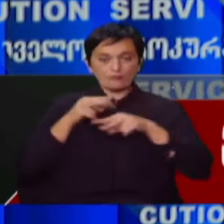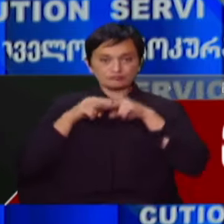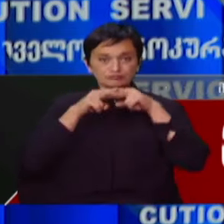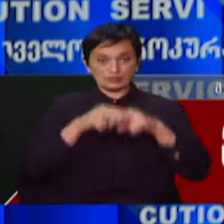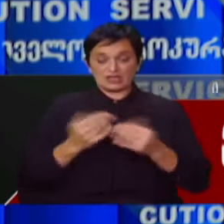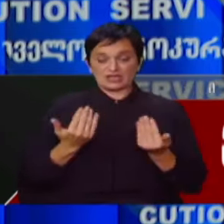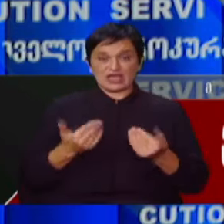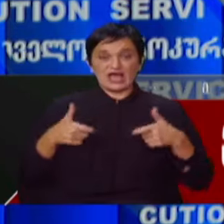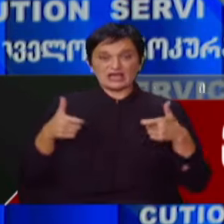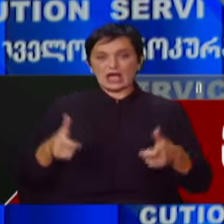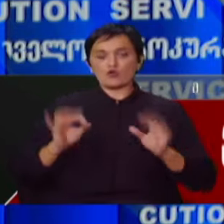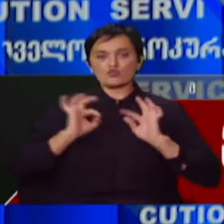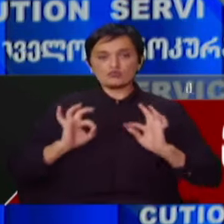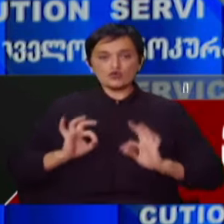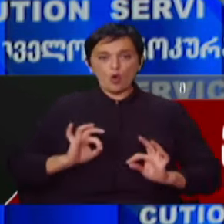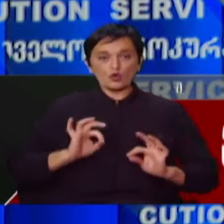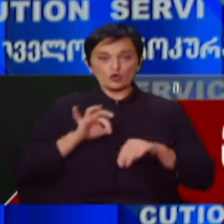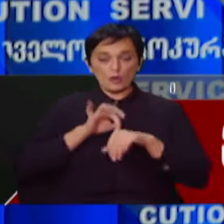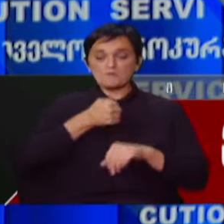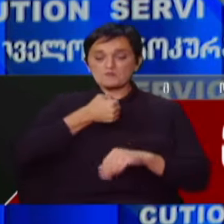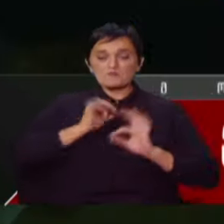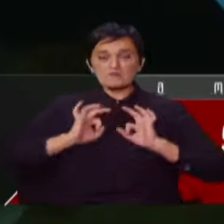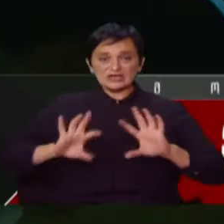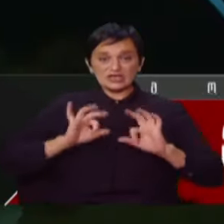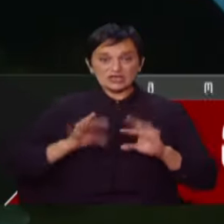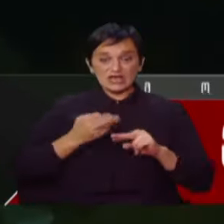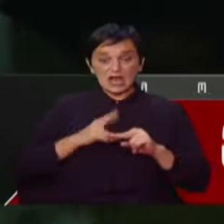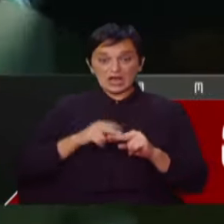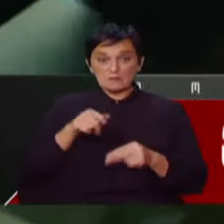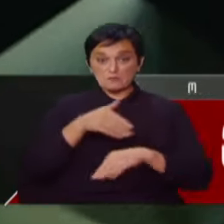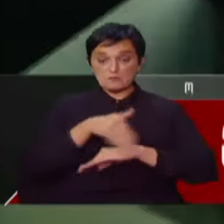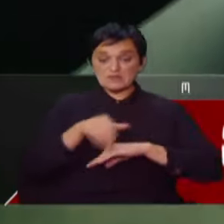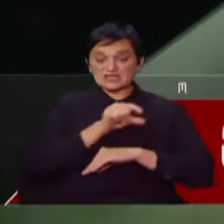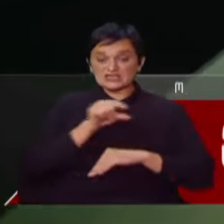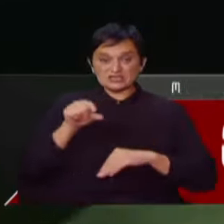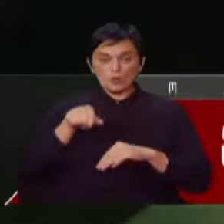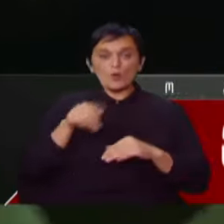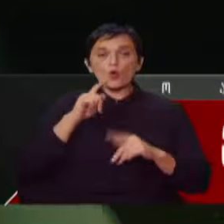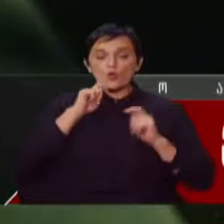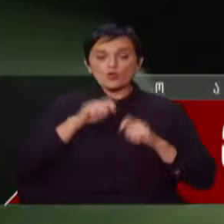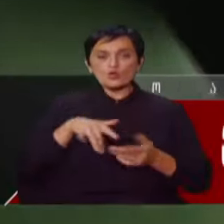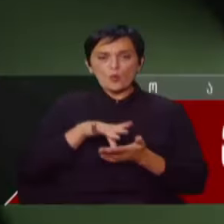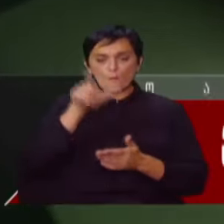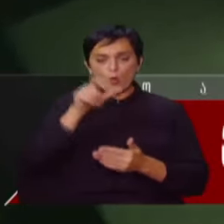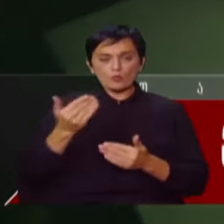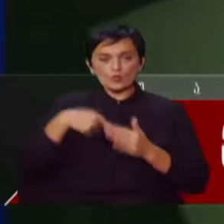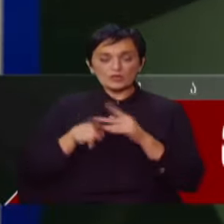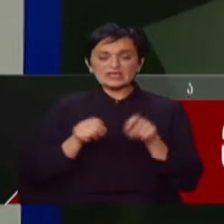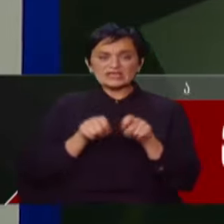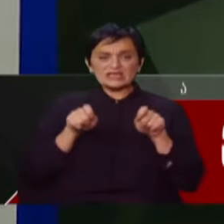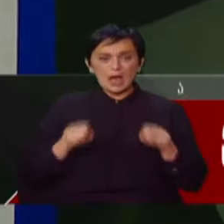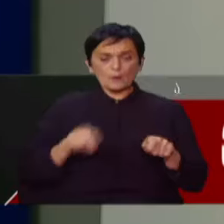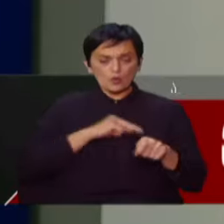Როგორც დღეს გენერალურ პროკურატურაში გამართულ ბრიფინგზე ითქვა, აღნიშნულ მისამართზე ფუნქციონირებდა უკრაინის მოქალაქის მიერ